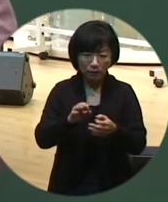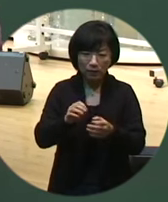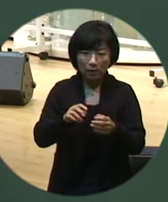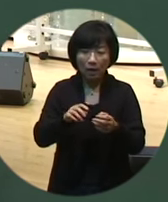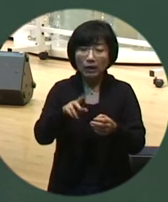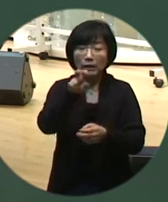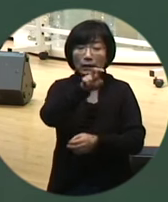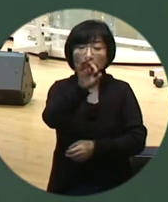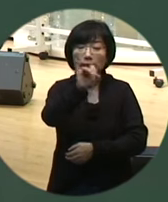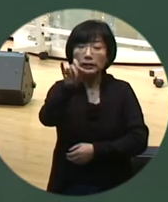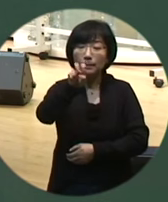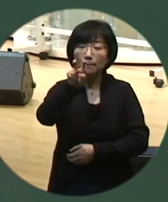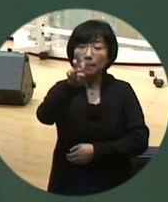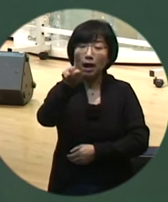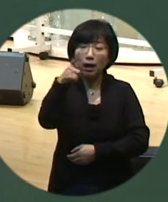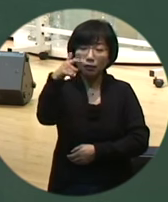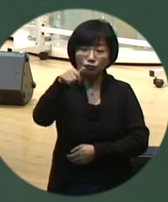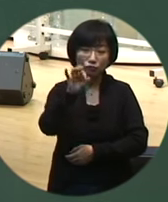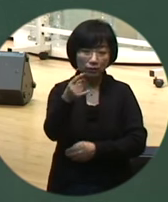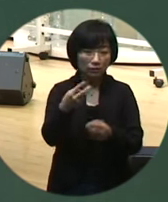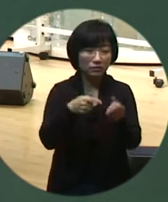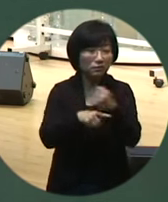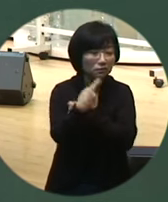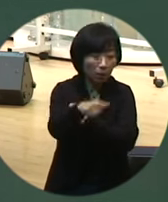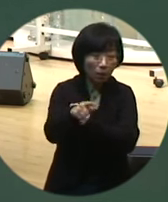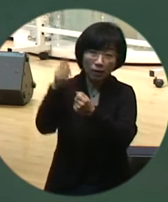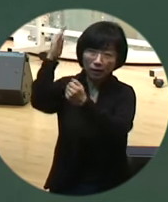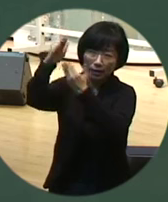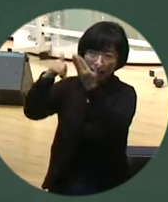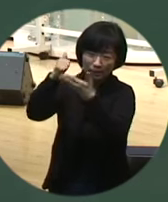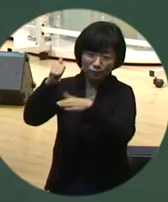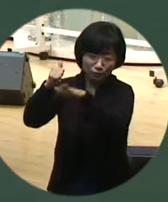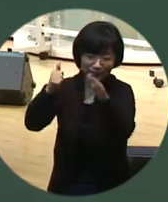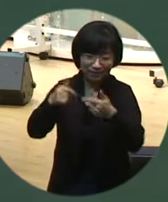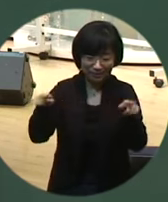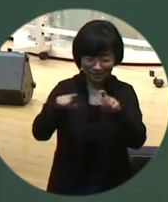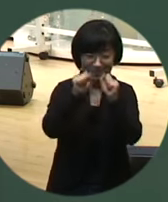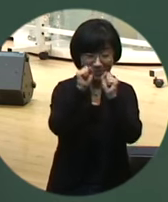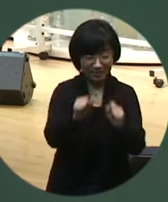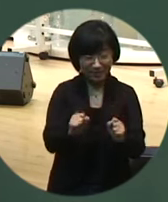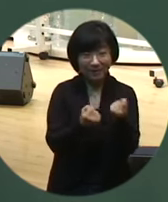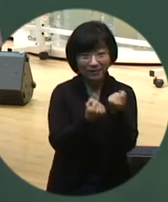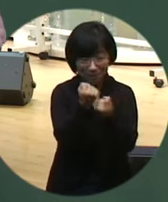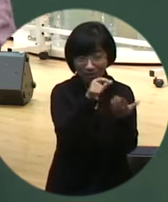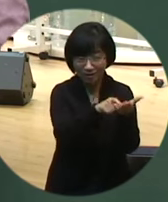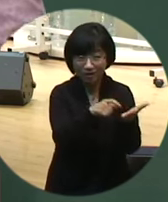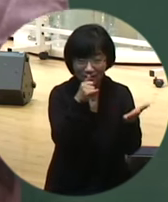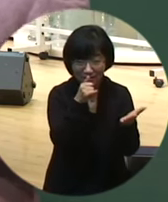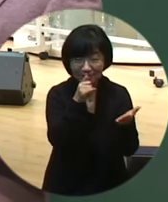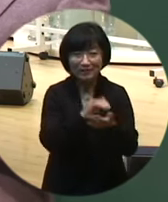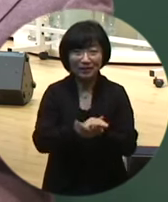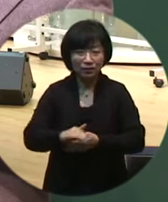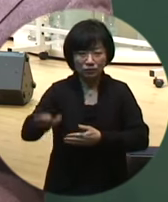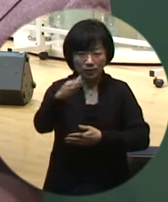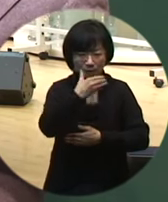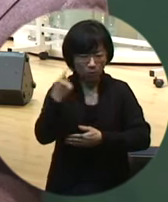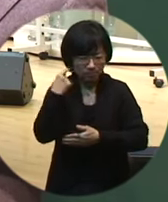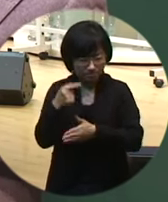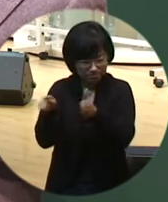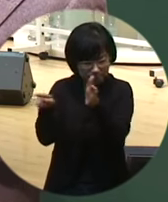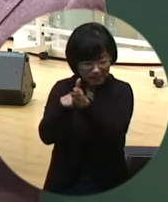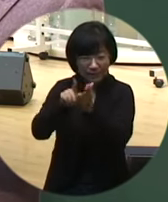1 it says what this means is the Lord is with us. 이 복음을 붙잡는 순간에 성부, 성자, 성령,